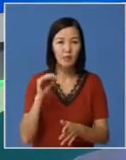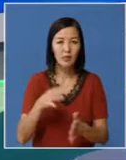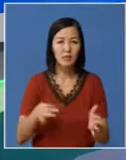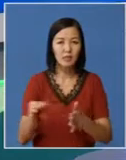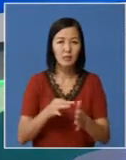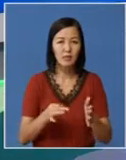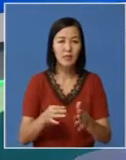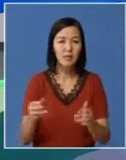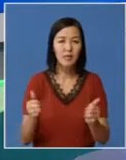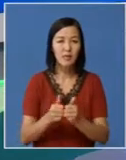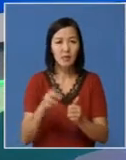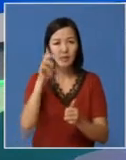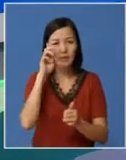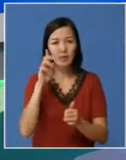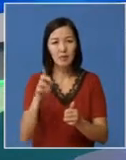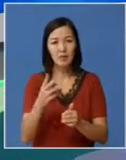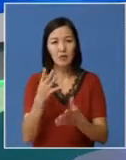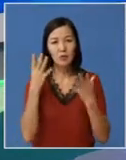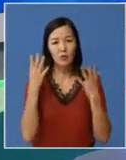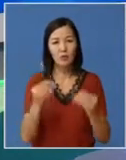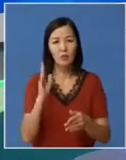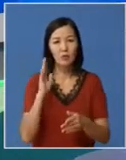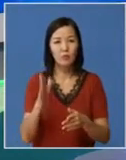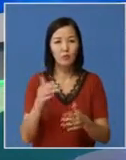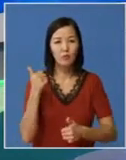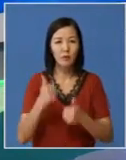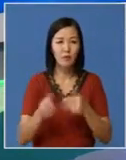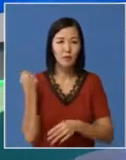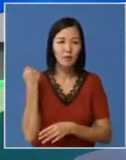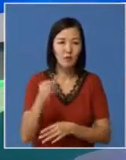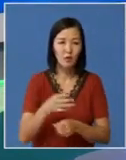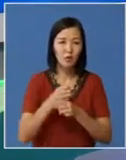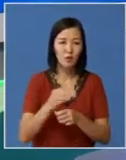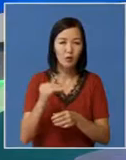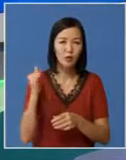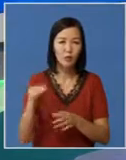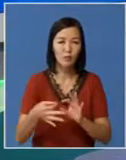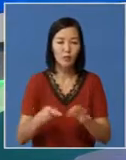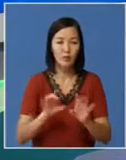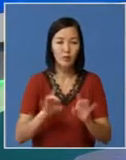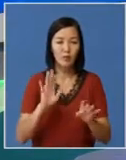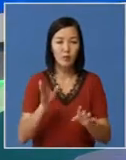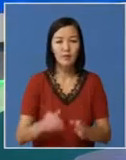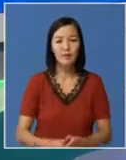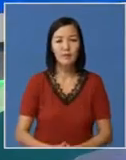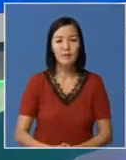областей и соседнего Кыргызстана на протяжении 3 дней будут бороться за право обладателя Кубка ЖТСУ. Подробности в